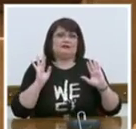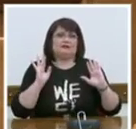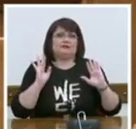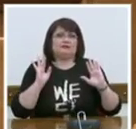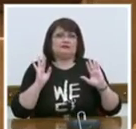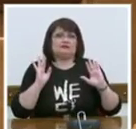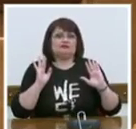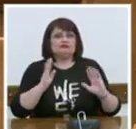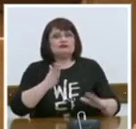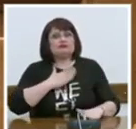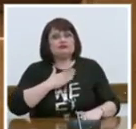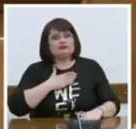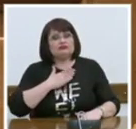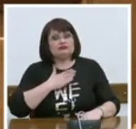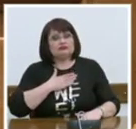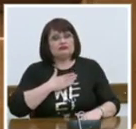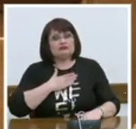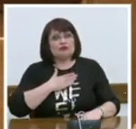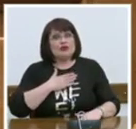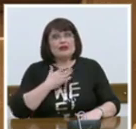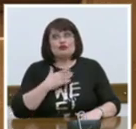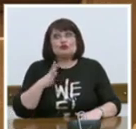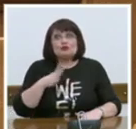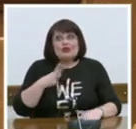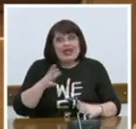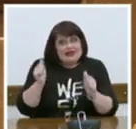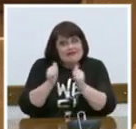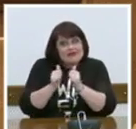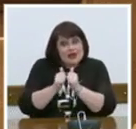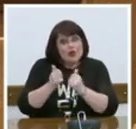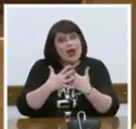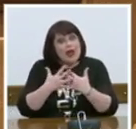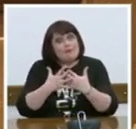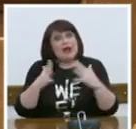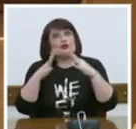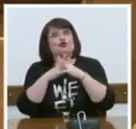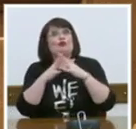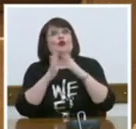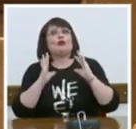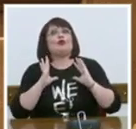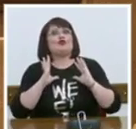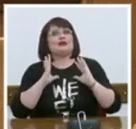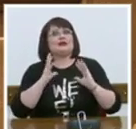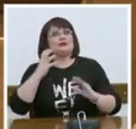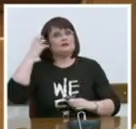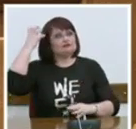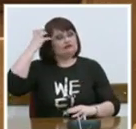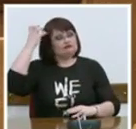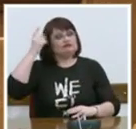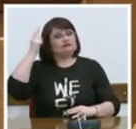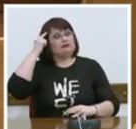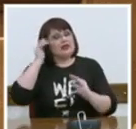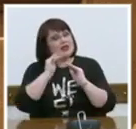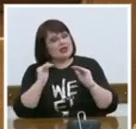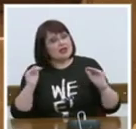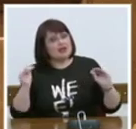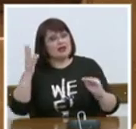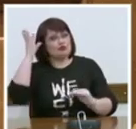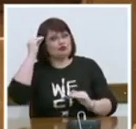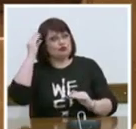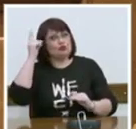έννοια. Όχι ο φιλοπόλεμος, αλλά ο ψυχικά αρματωμένος, ο νυφάλιος, ο